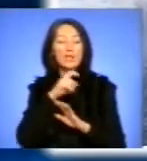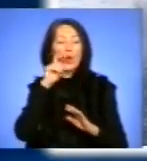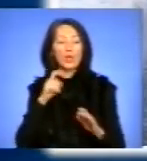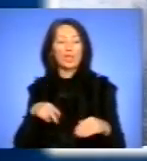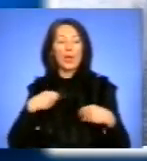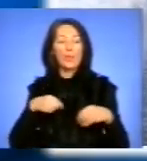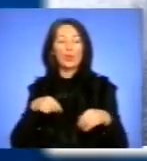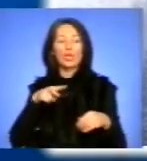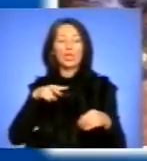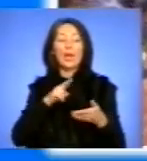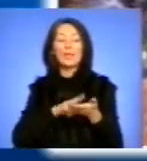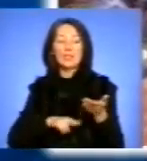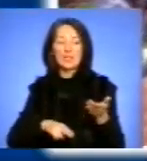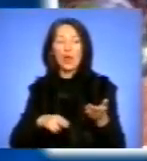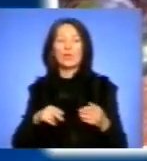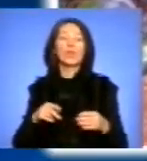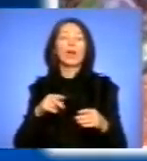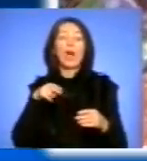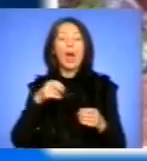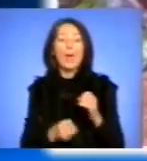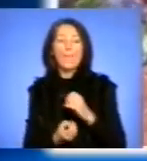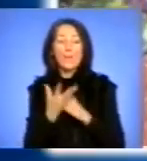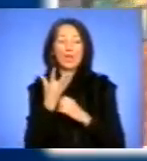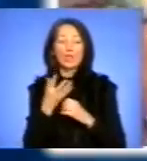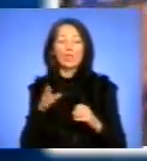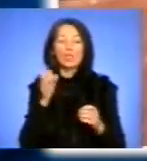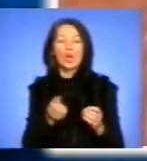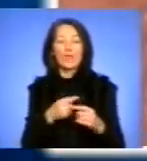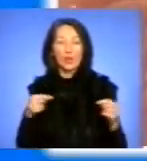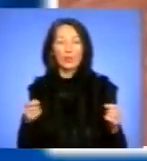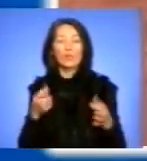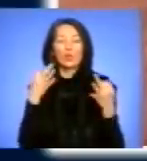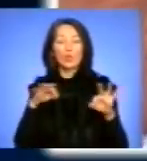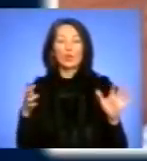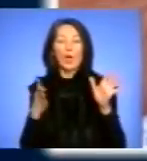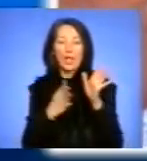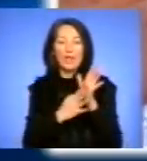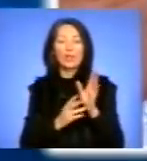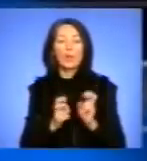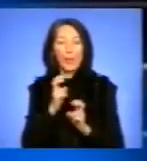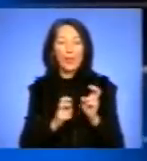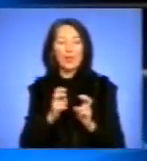Продаж ліцензованих побутових піротехнічних виробів в області дозволено 9 суб'єктам господарювання.